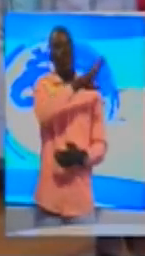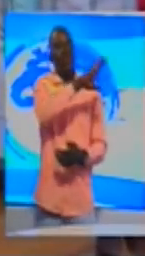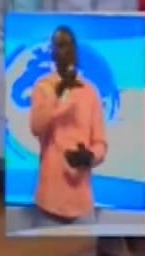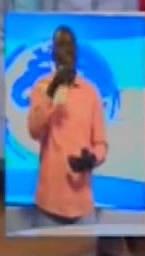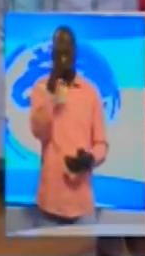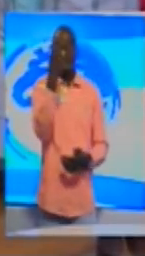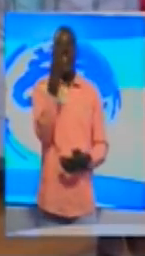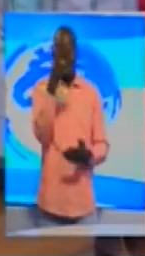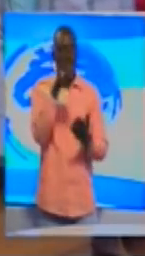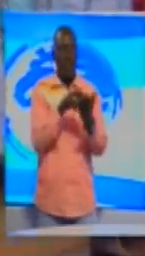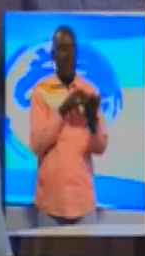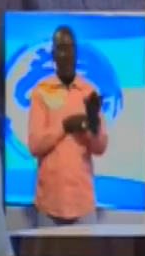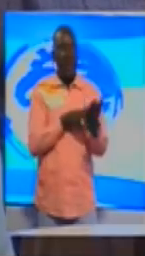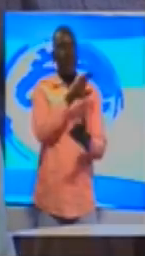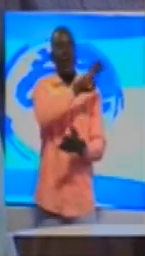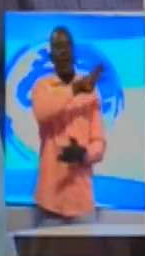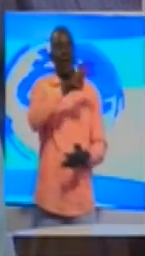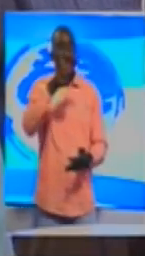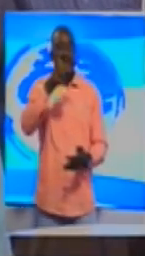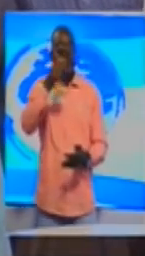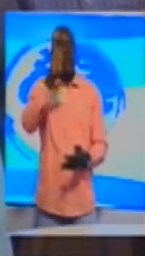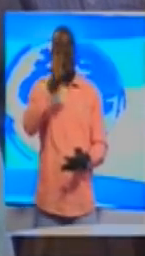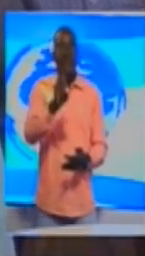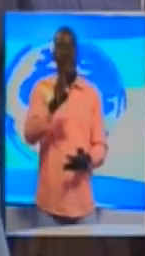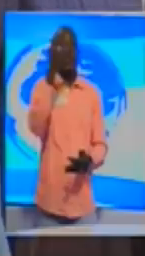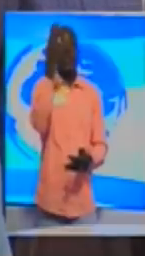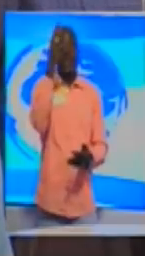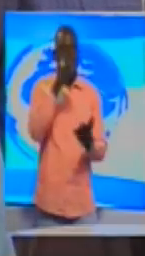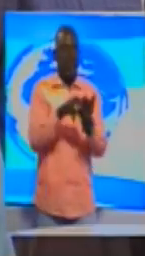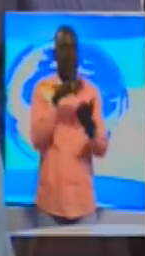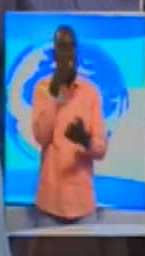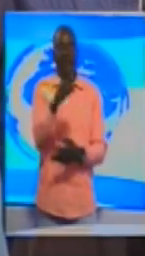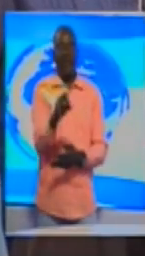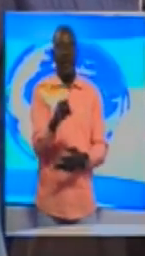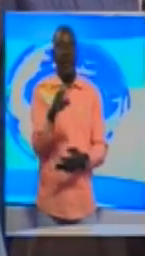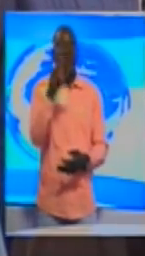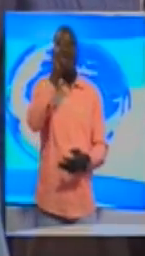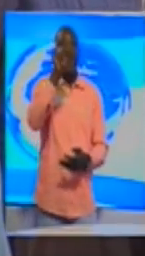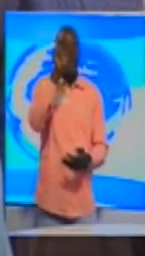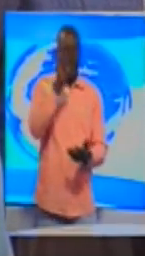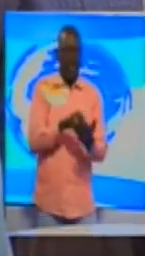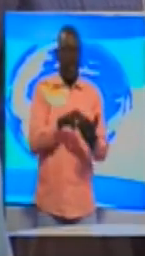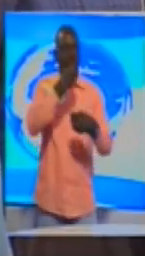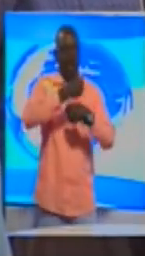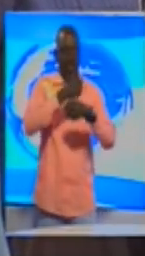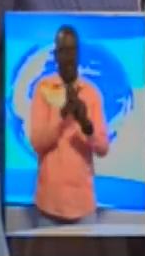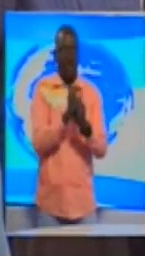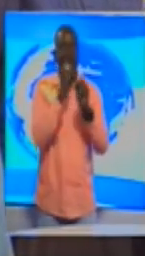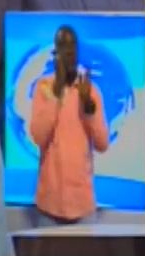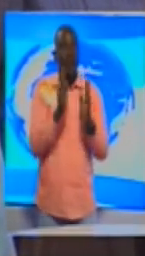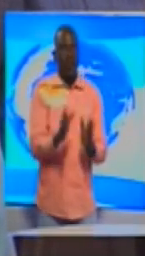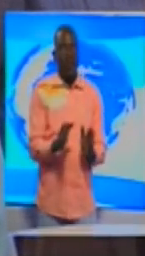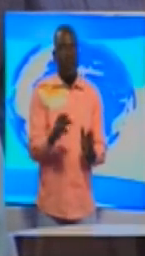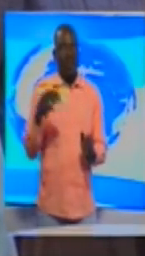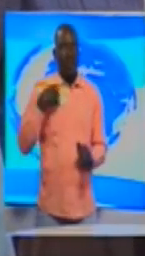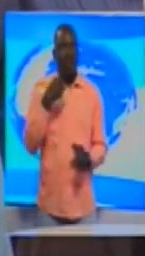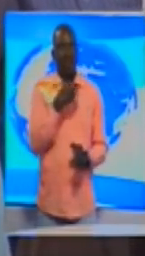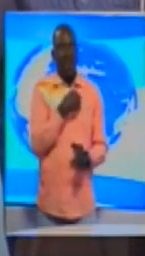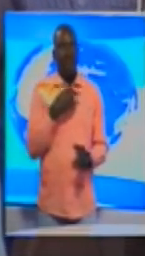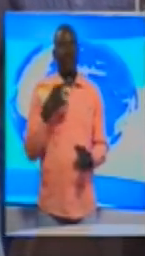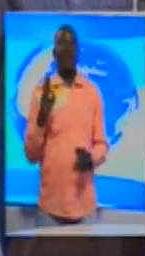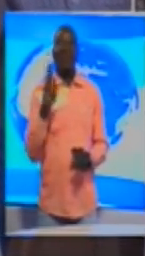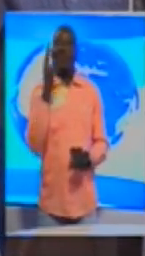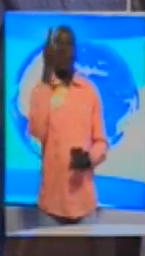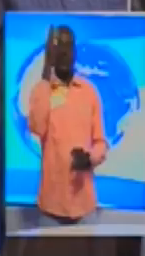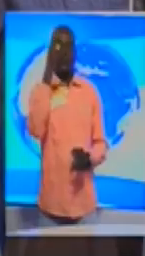302 465 000 francs CFA. 20 000 producteurs, membres du réseau, ont